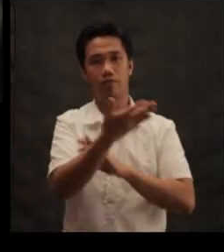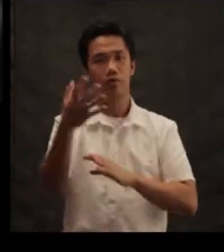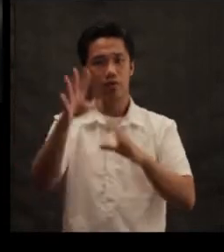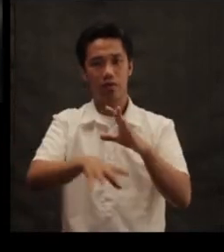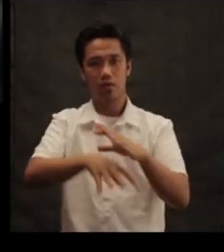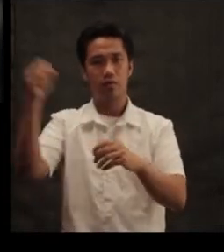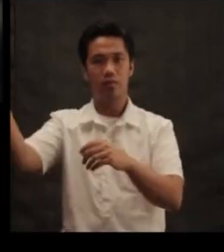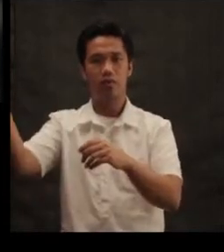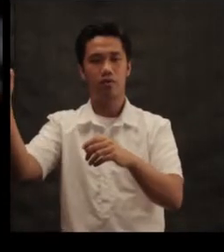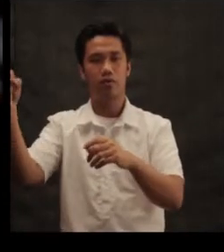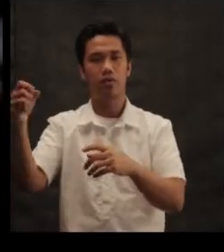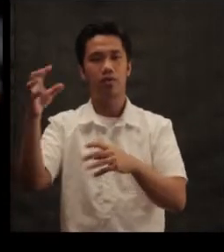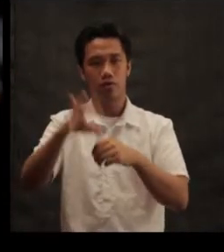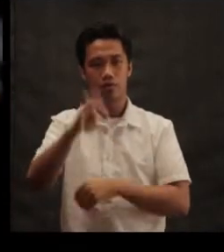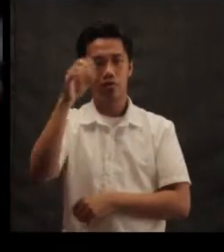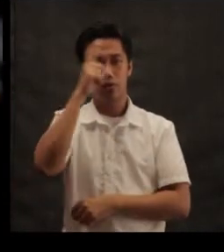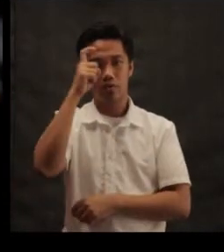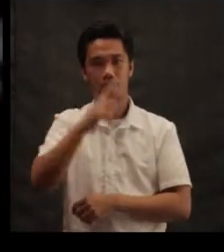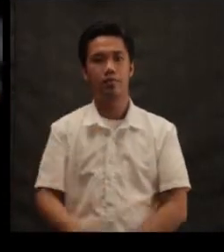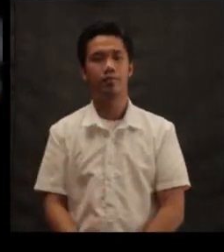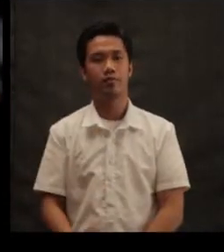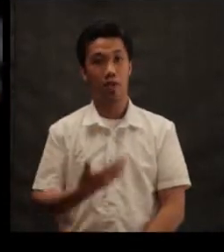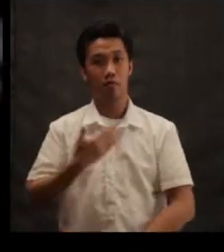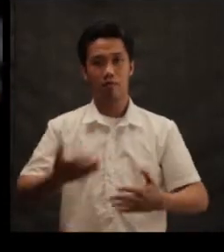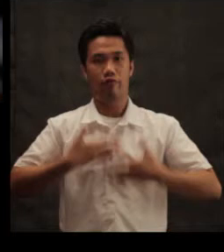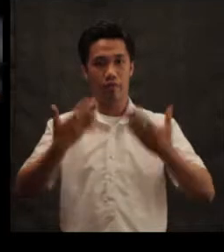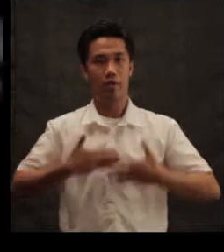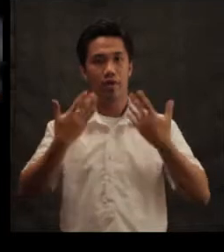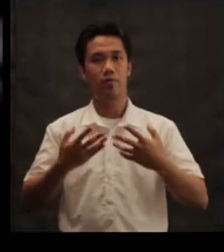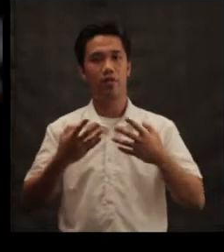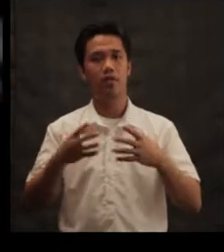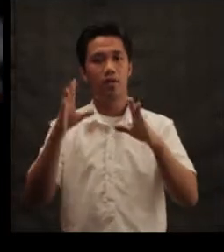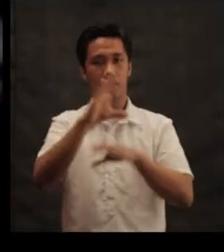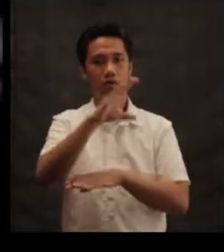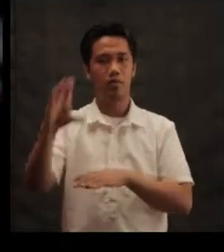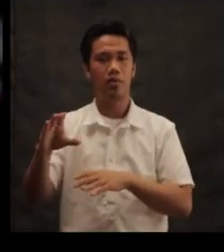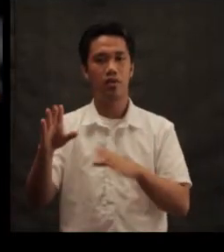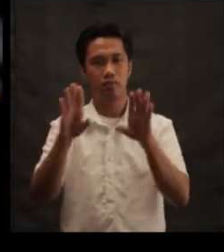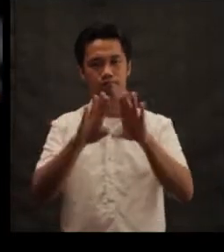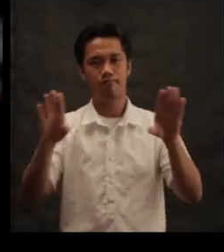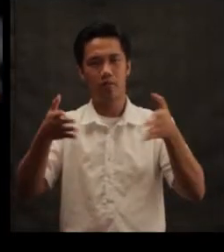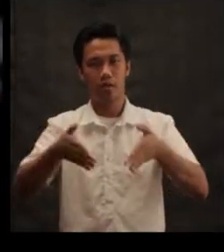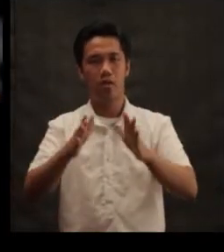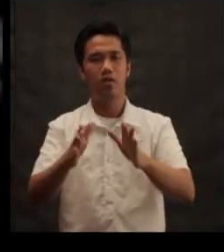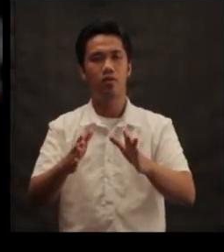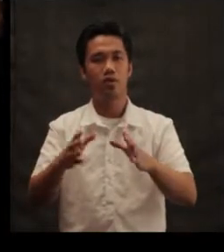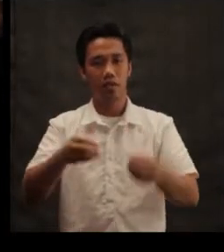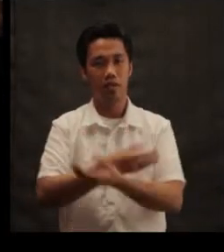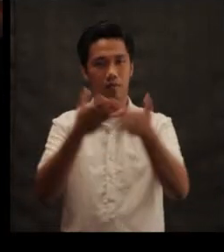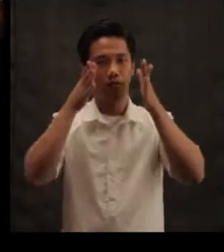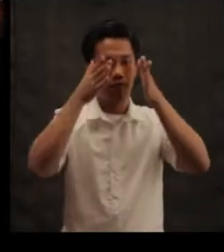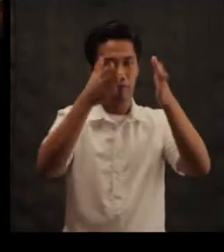unless you come out and vote. But I was very happy that COMELEC is opening their doors and really giving focus